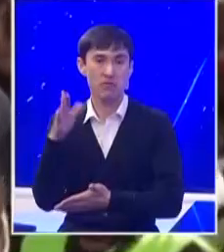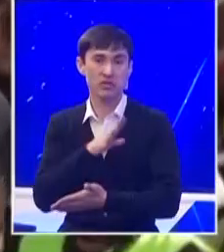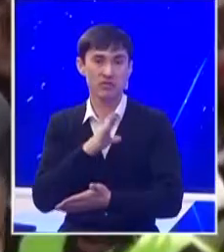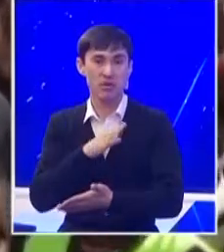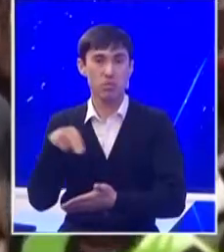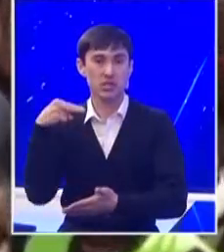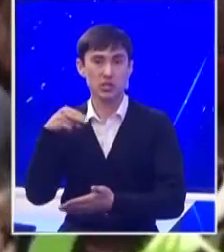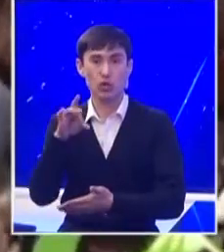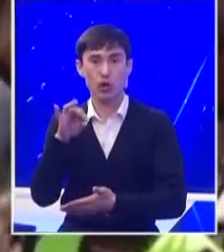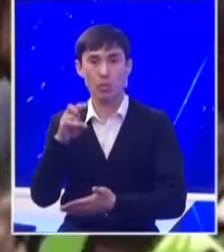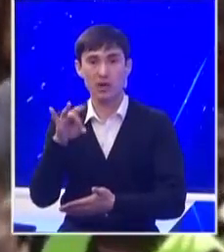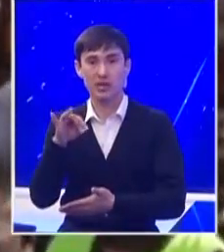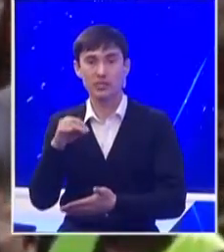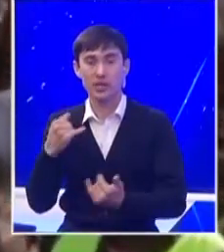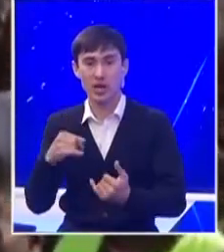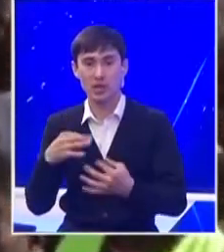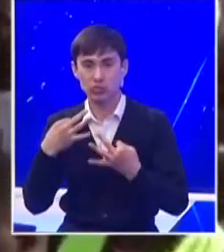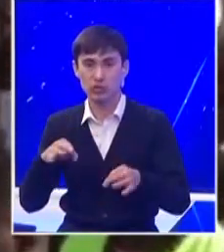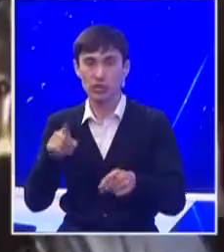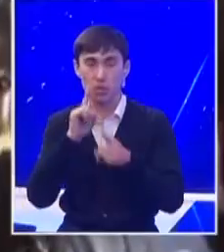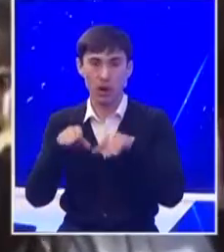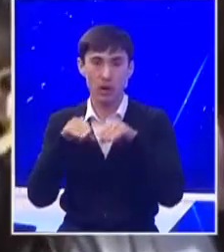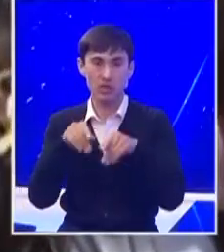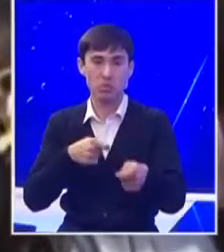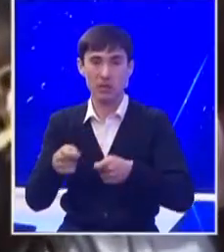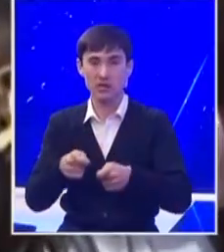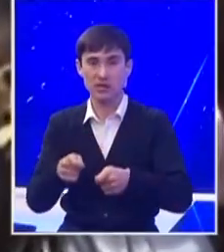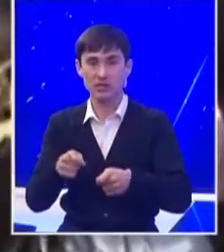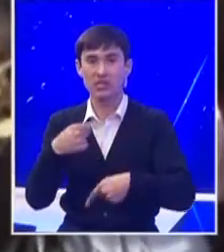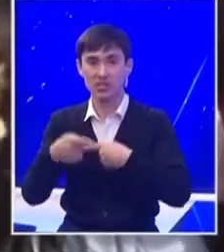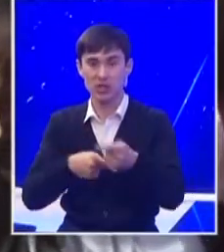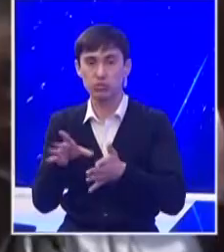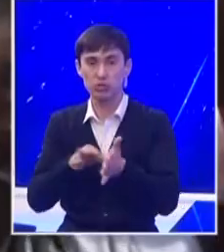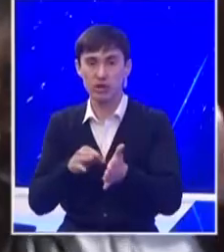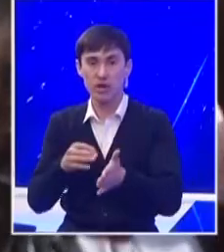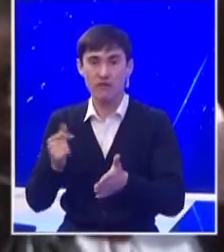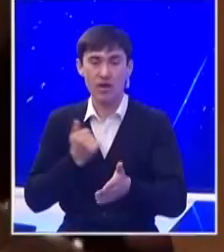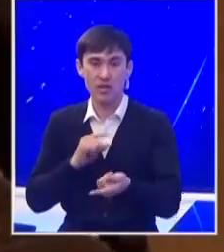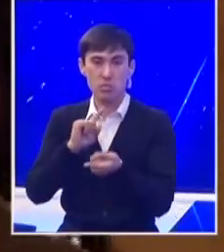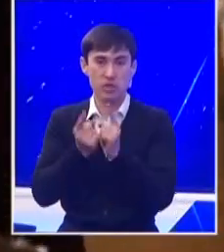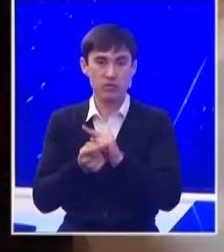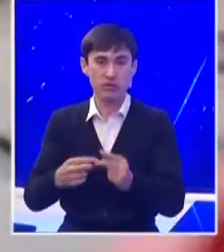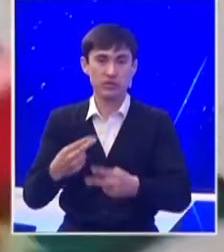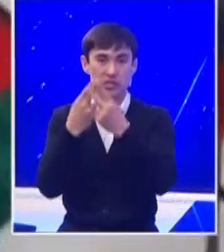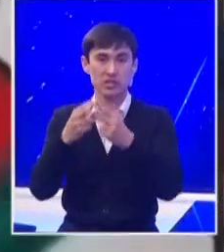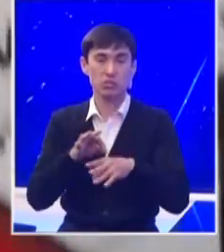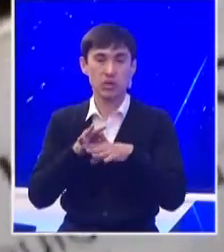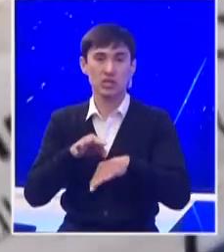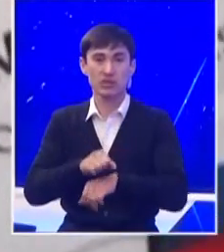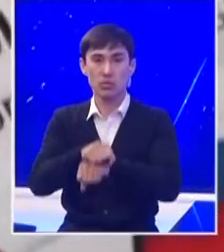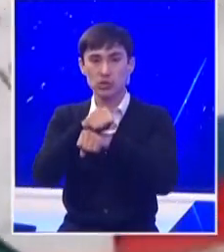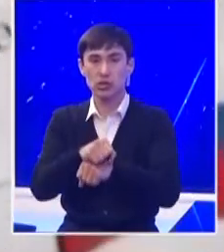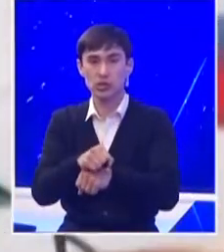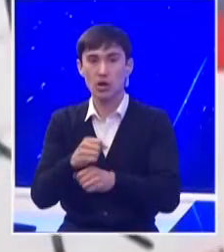Марка Кристиана Кабуре. Распустили парламент и правительство. Сразу после военного переворота в столице прошли демонстрации в